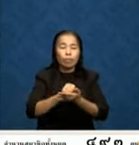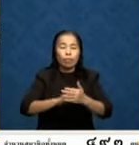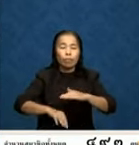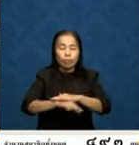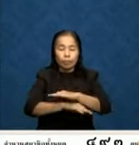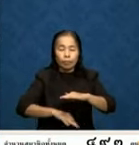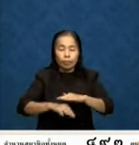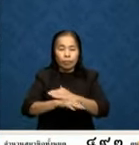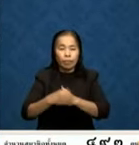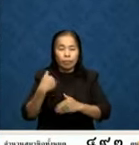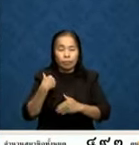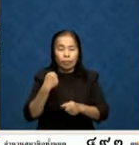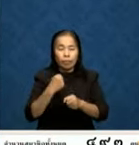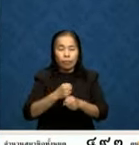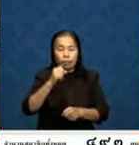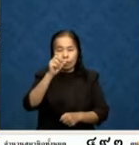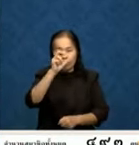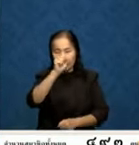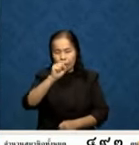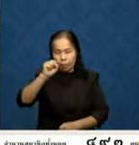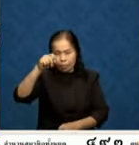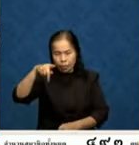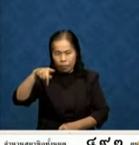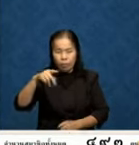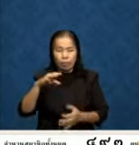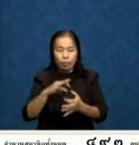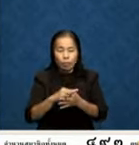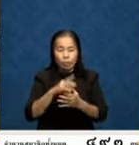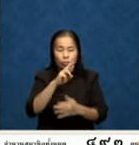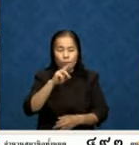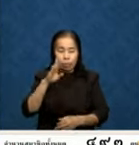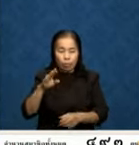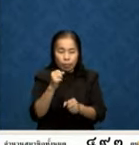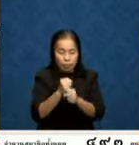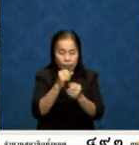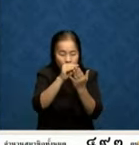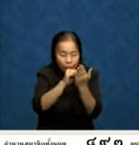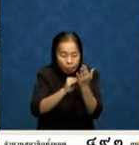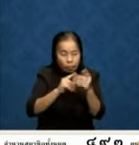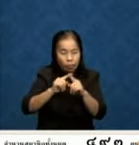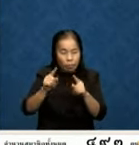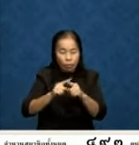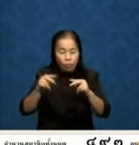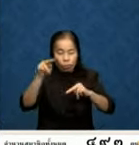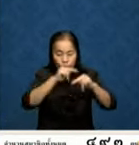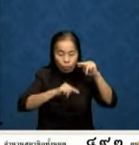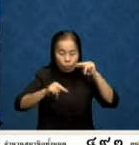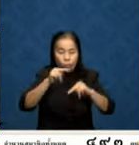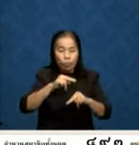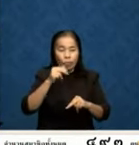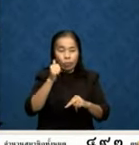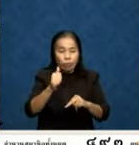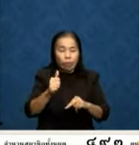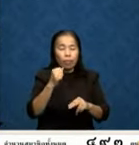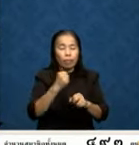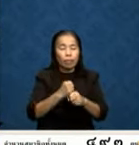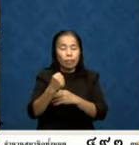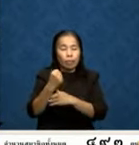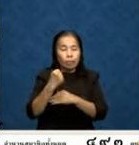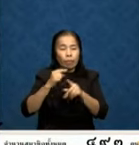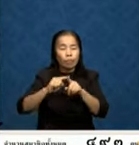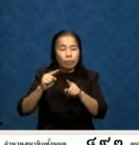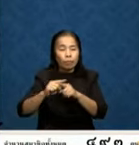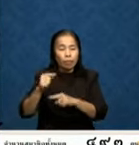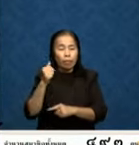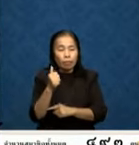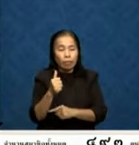าระบบสมาร์ทกริดนะครับซึ่งตัวสมาร์ทกริดเนี่ยก็จะทำให้สามารถที่จะโอเปเรตนะครับการผลิตพลังงานนะครับที่